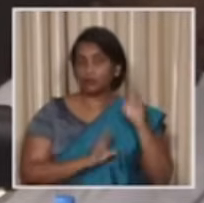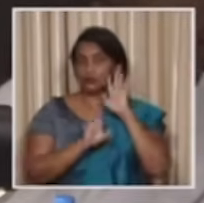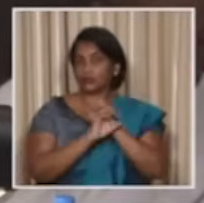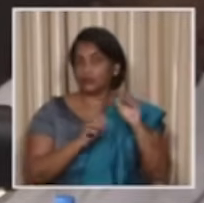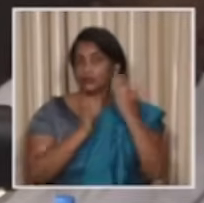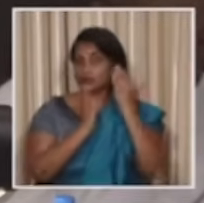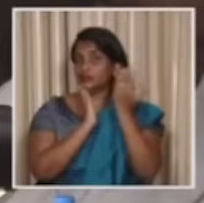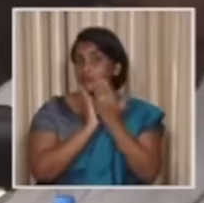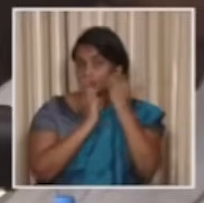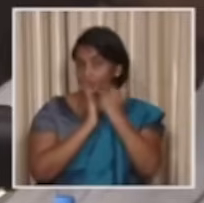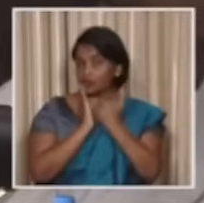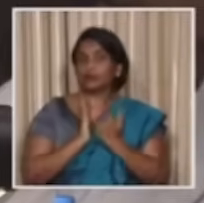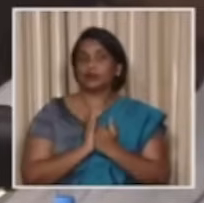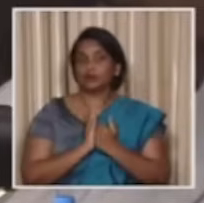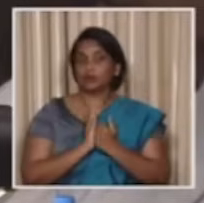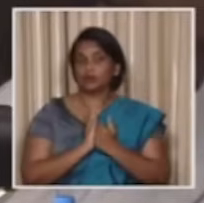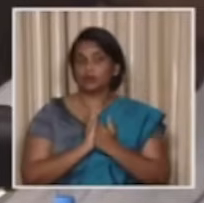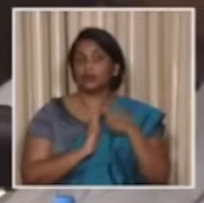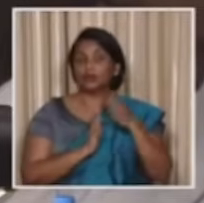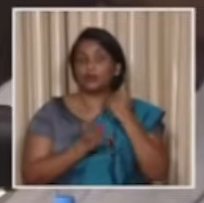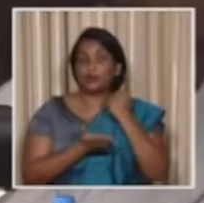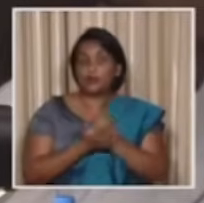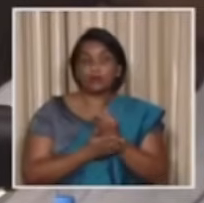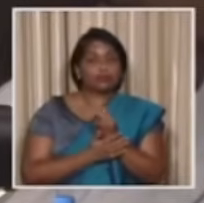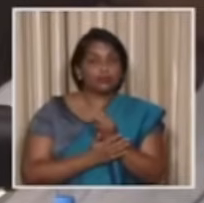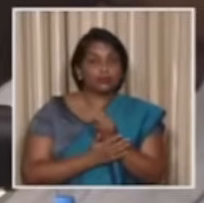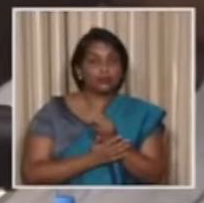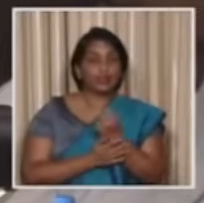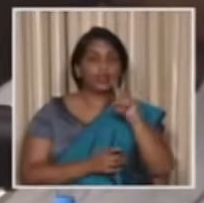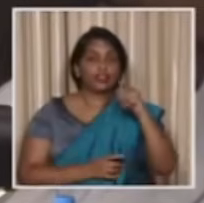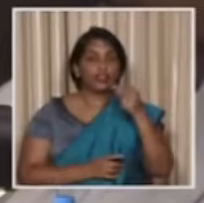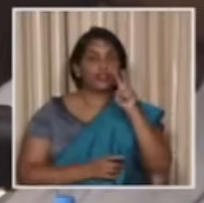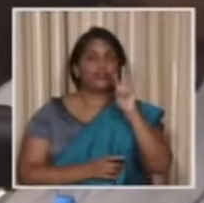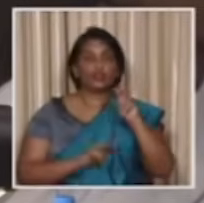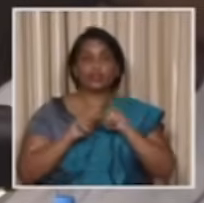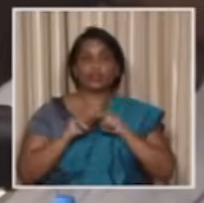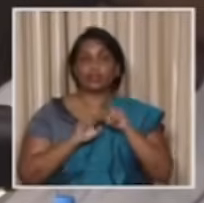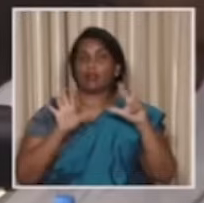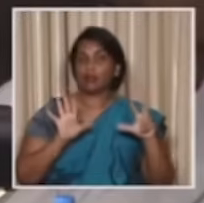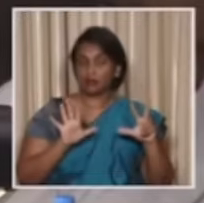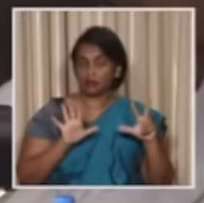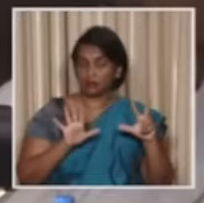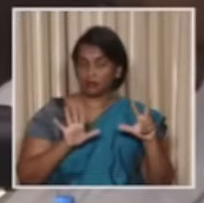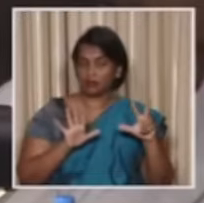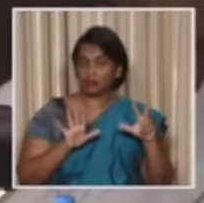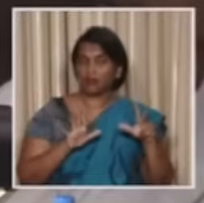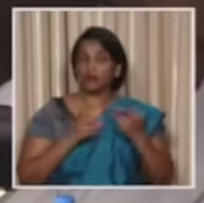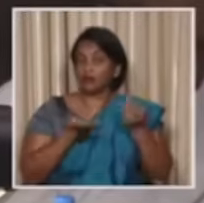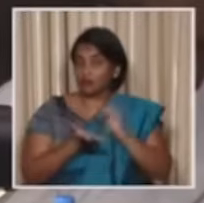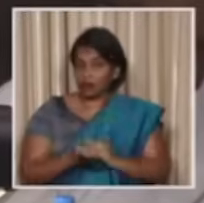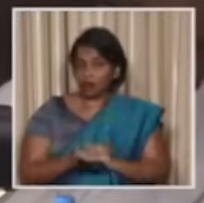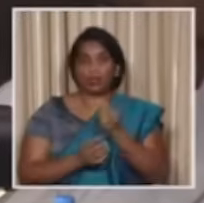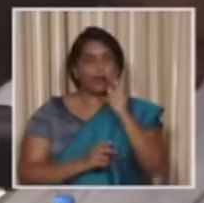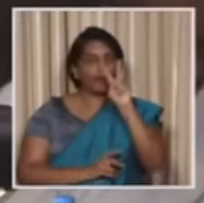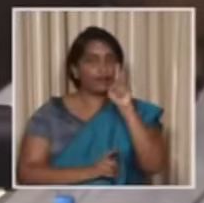दिए डॉक्यूमेंट के इधा बैंडुं करे वटना का मैं रुपयाल एकसिय विसुतुना इस साता आटाई इट आमतरो